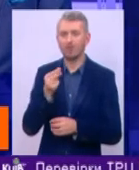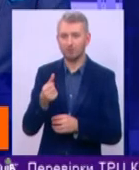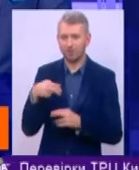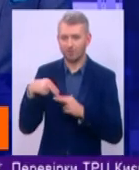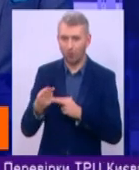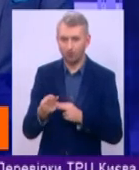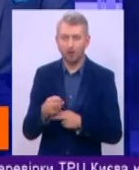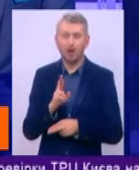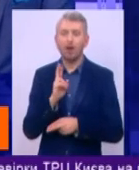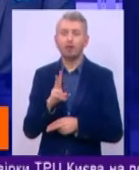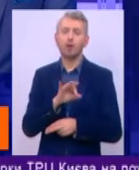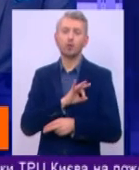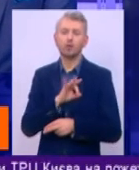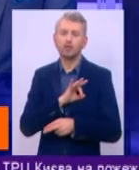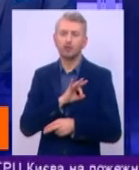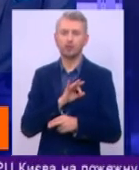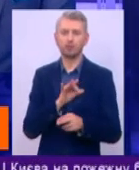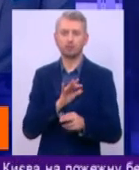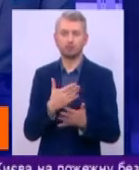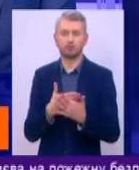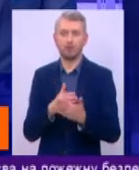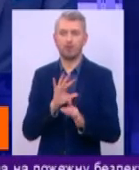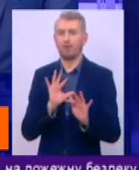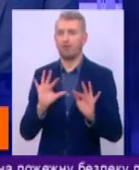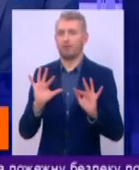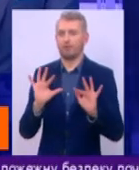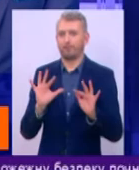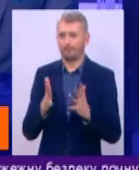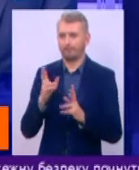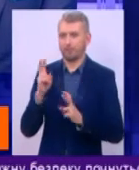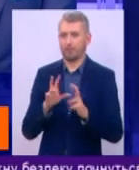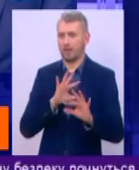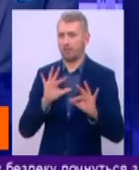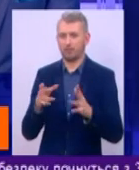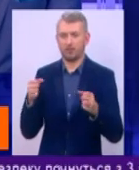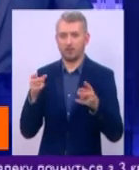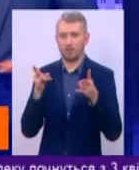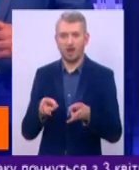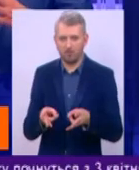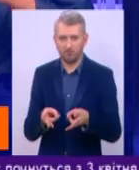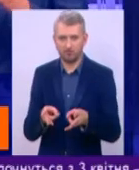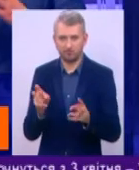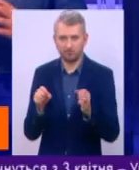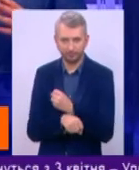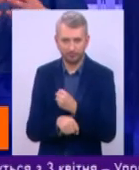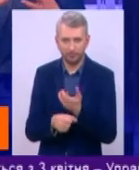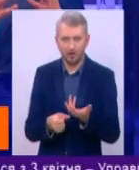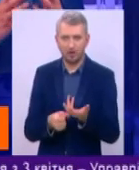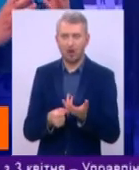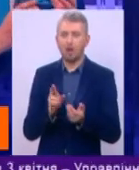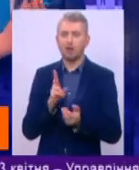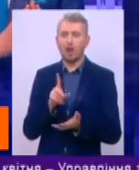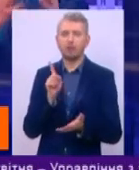кошти. Як юридично ось відбулася на виробництві травма, на підприємстві? Безпосередньо, як